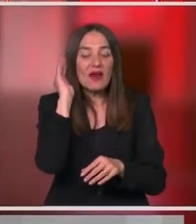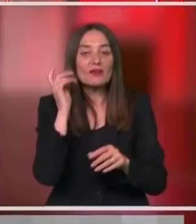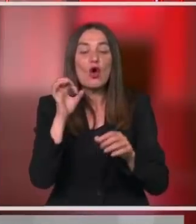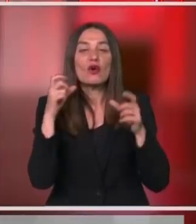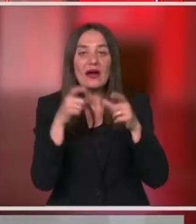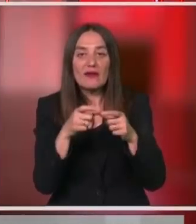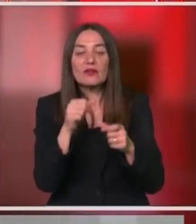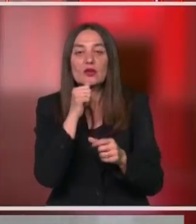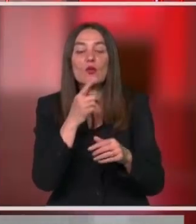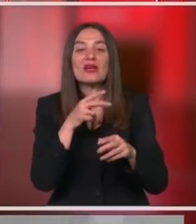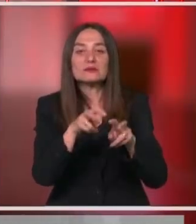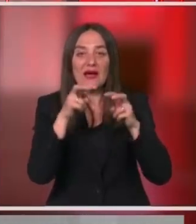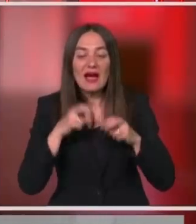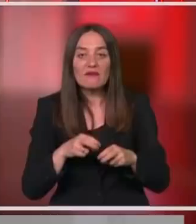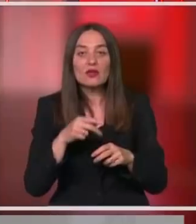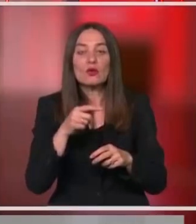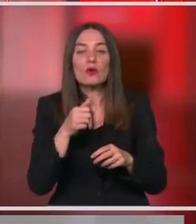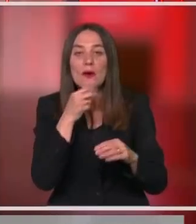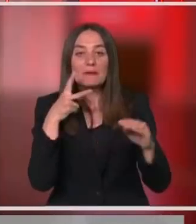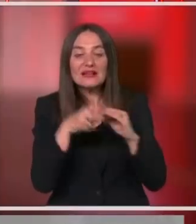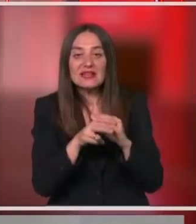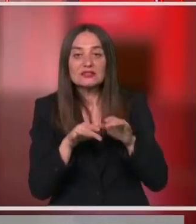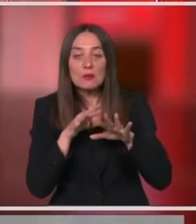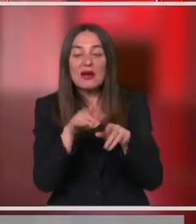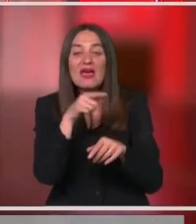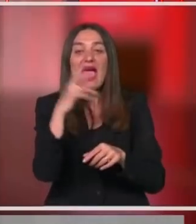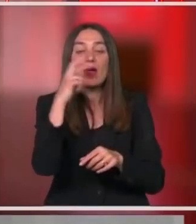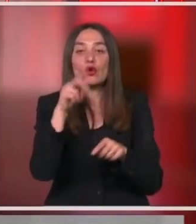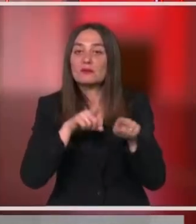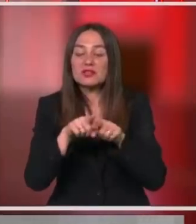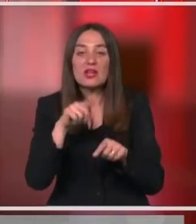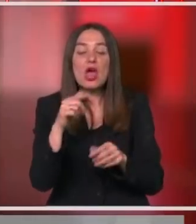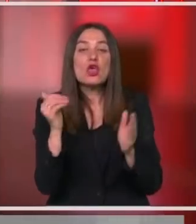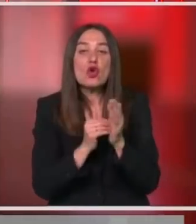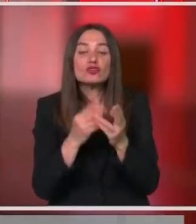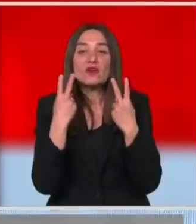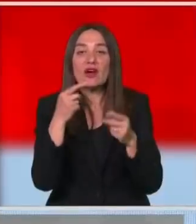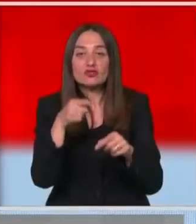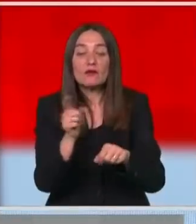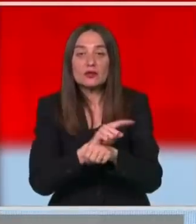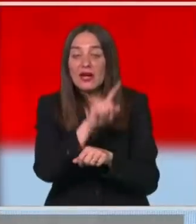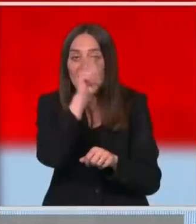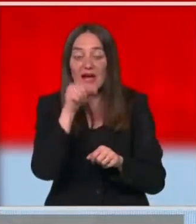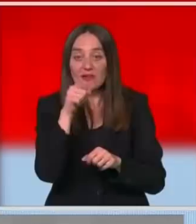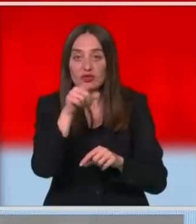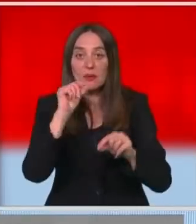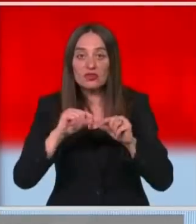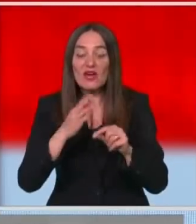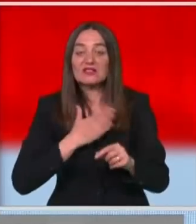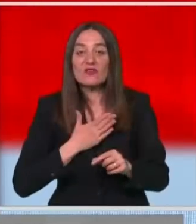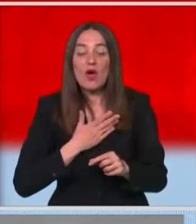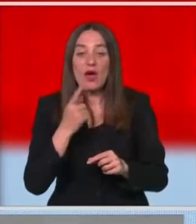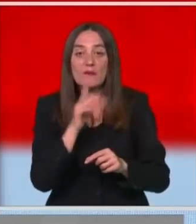i o izbjegavanju, odnosno presecanju pandemije, ali tako i ove ekonomske, one su još važnije u momentu. Da li ćemo time očuvati svoje